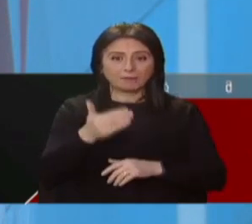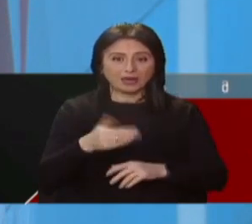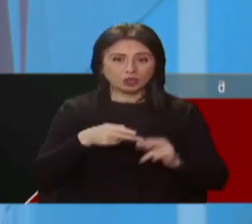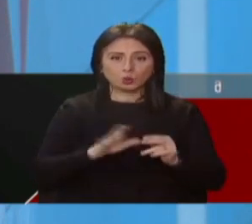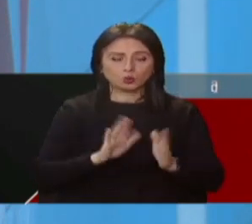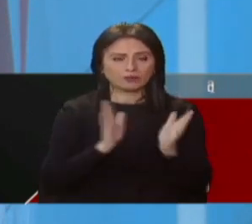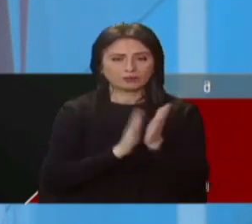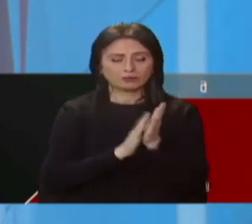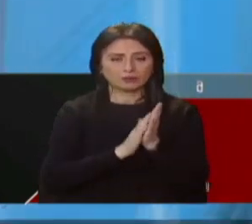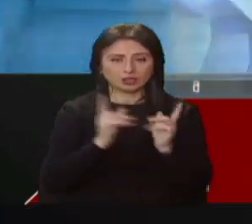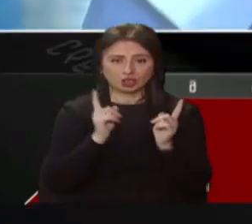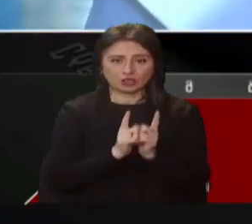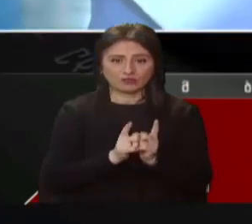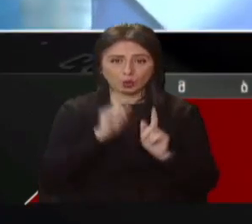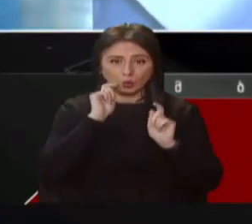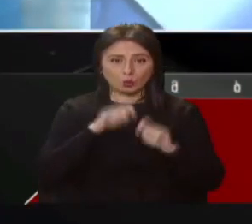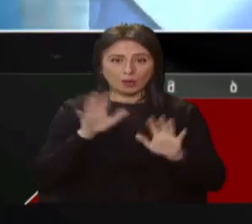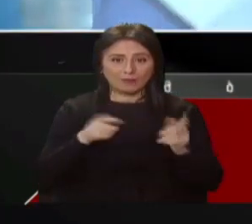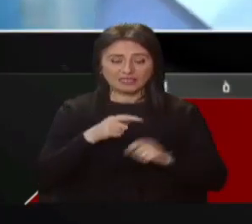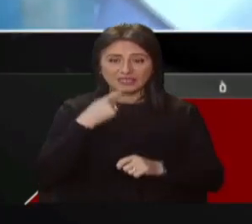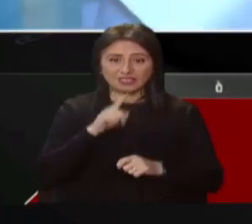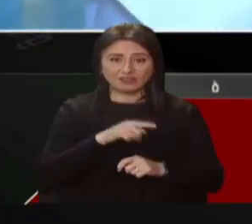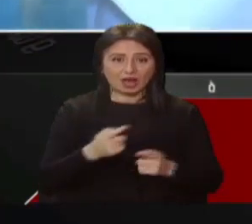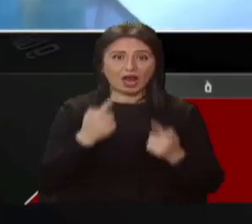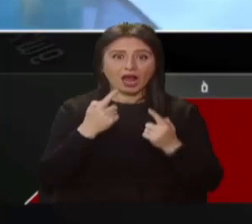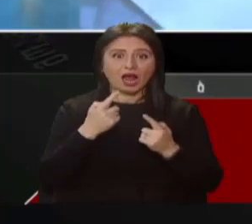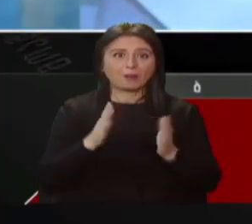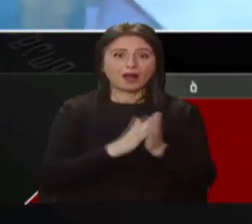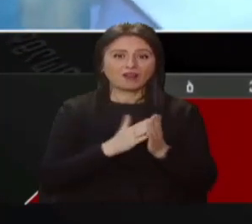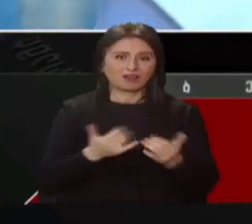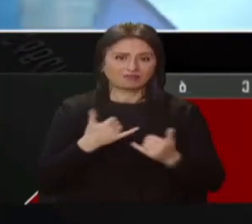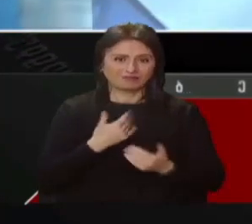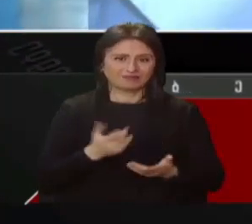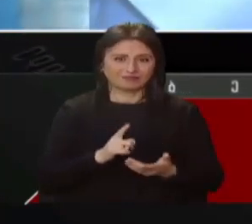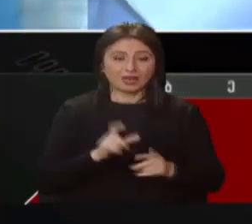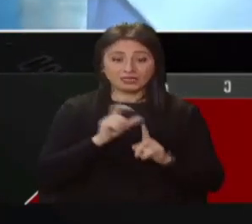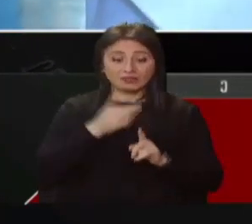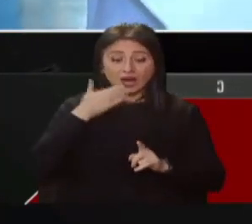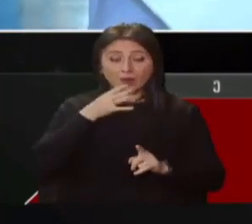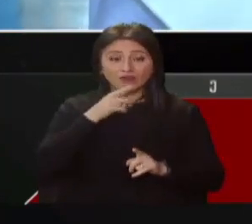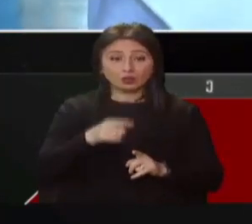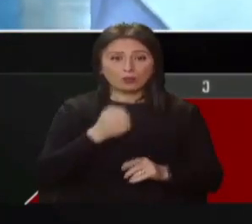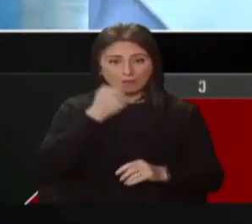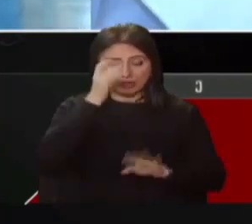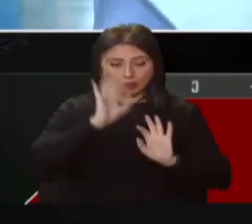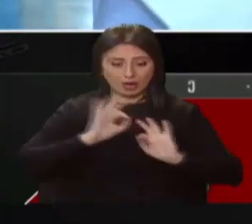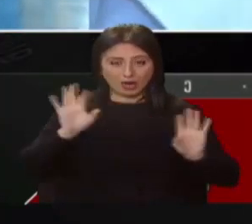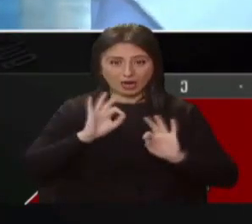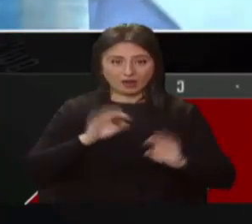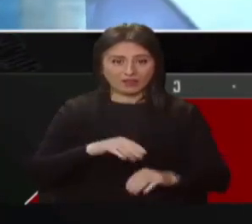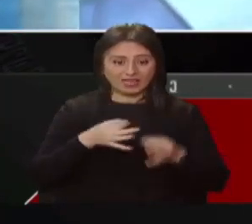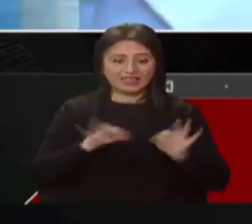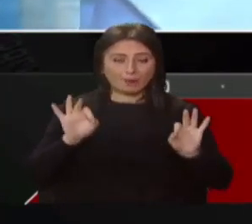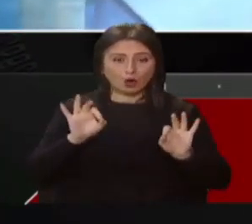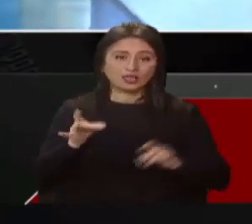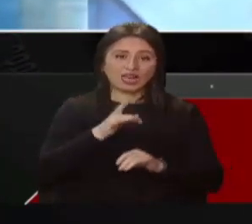უწყვეტი აპლოდისმენტებით შეხვდნენ. უკრაინის პრეზიდენტმა თქვა, რომ ამხელავაციებს არ იმსახურებდა. სიტყვით გამოსვლის დროს მან მადლობა გადაუხადა დემოკრატ